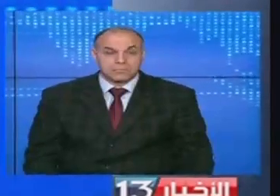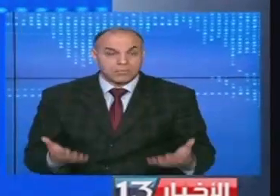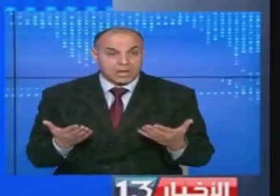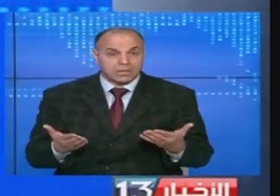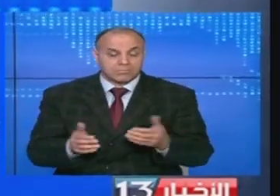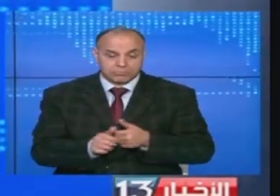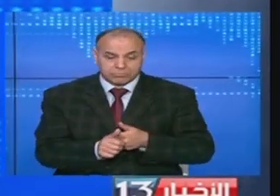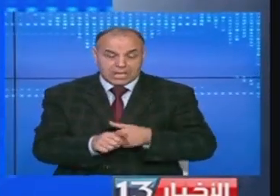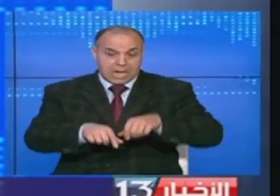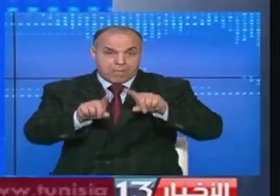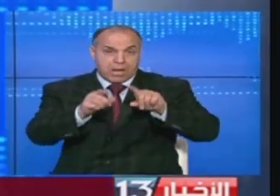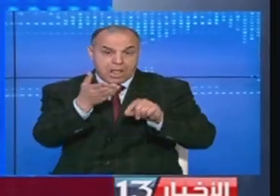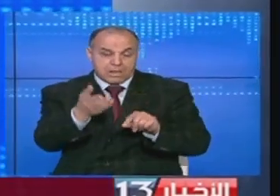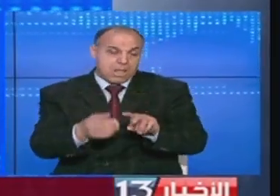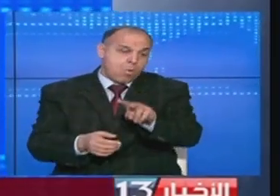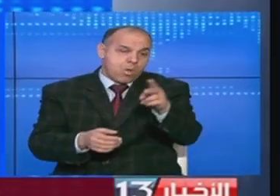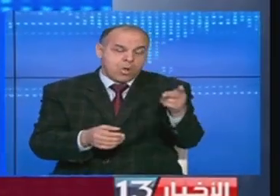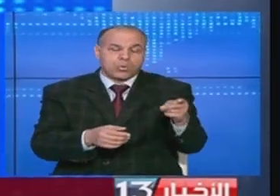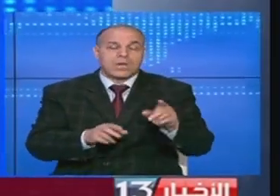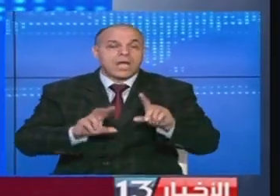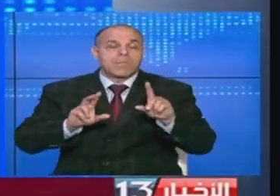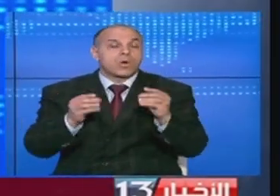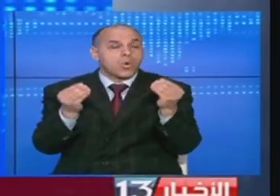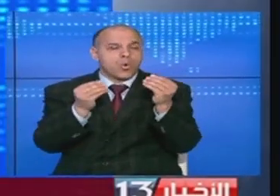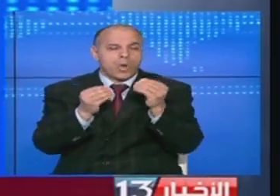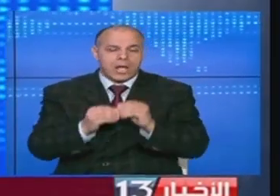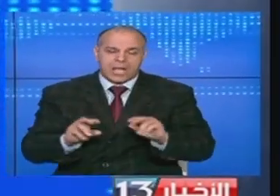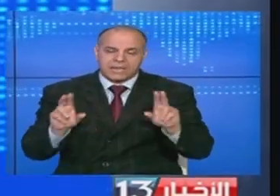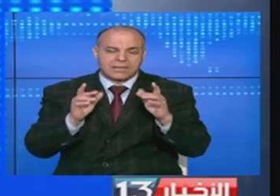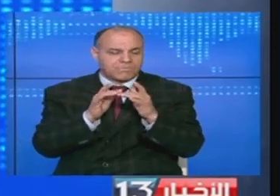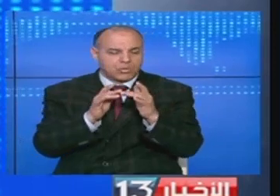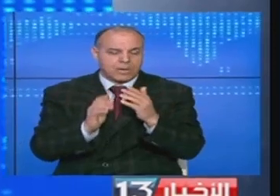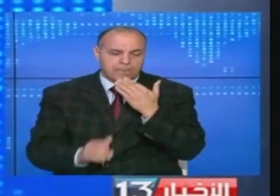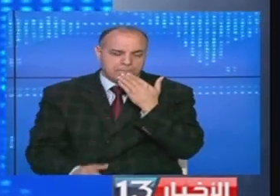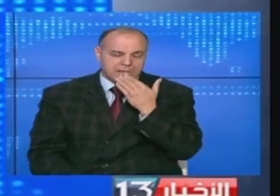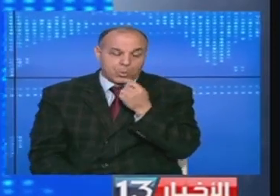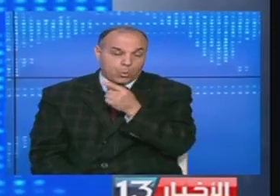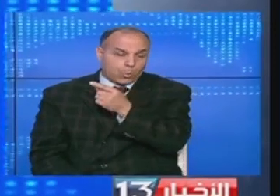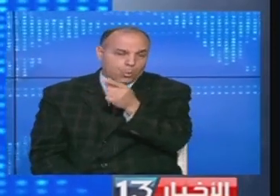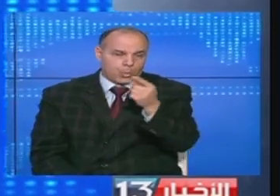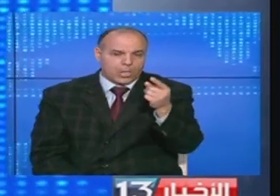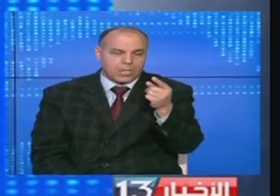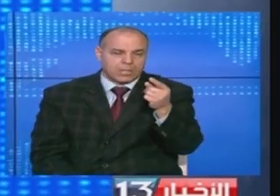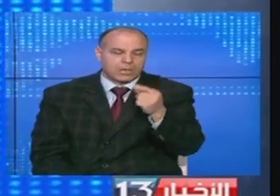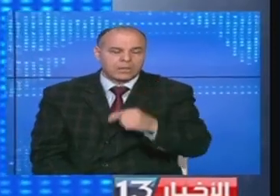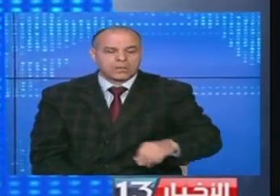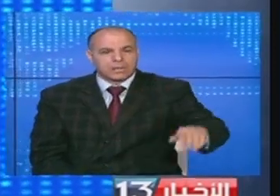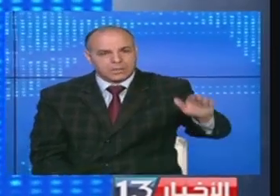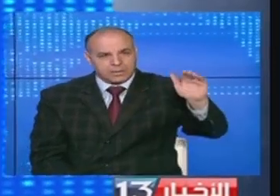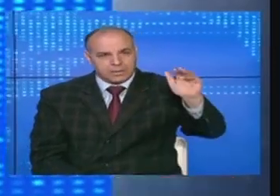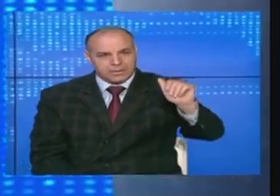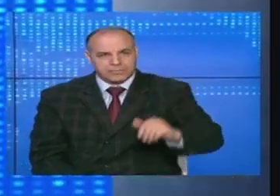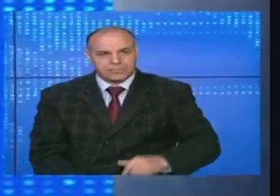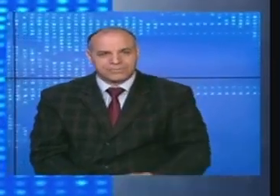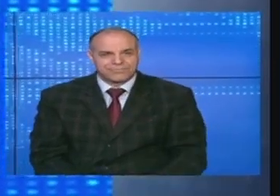ويمكنكم ايضا مشاهدينا متابعه هذه النشره او غيرها من الاخبار على بوابه التلفزه التونسيه في نقطتين دمتم في رعايه الله والى